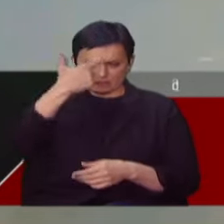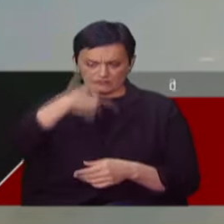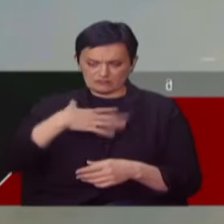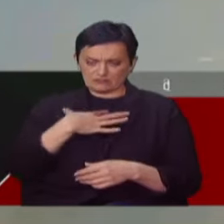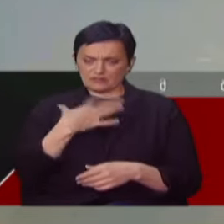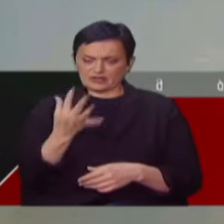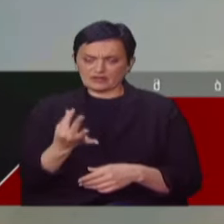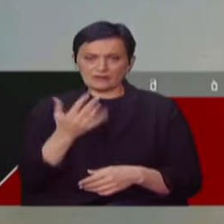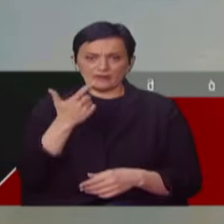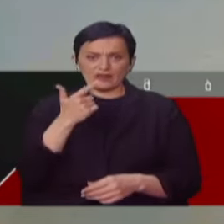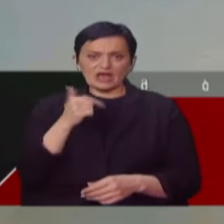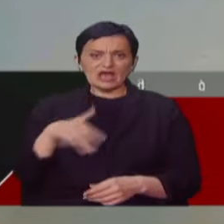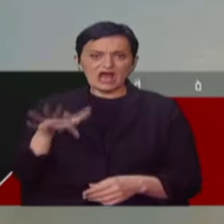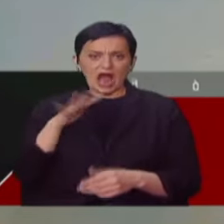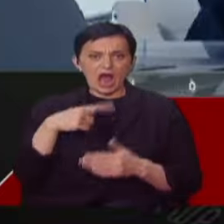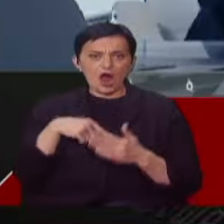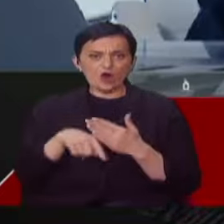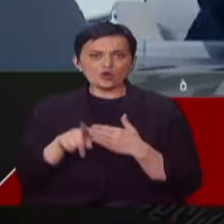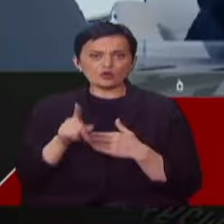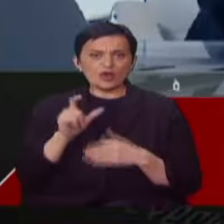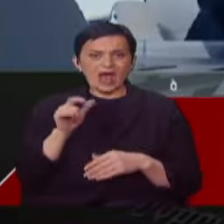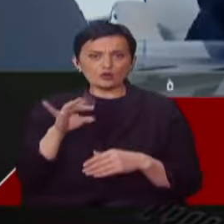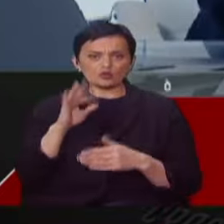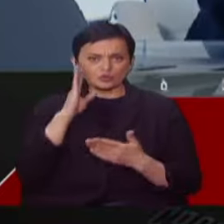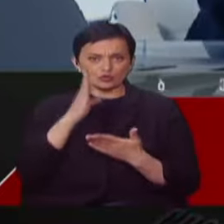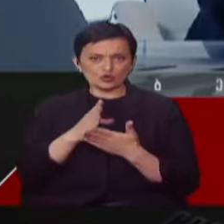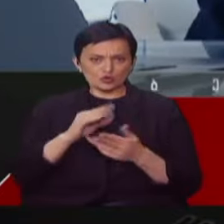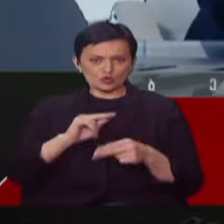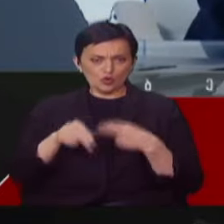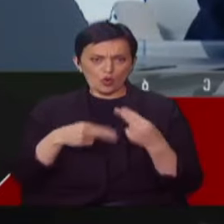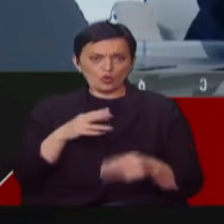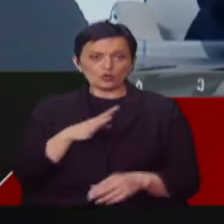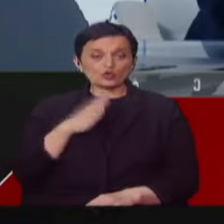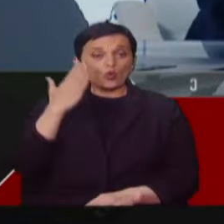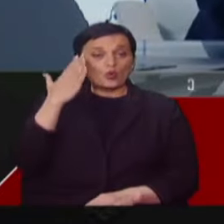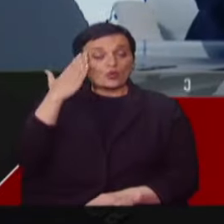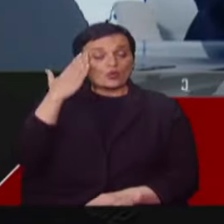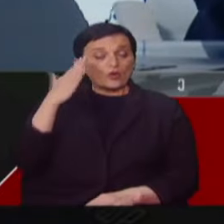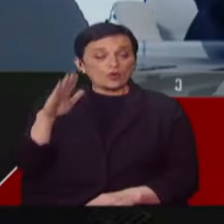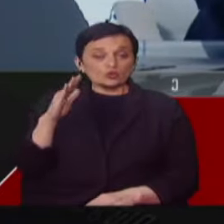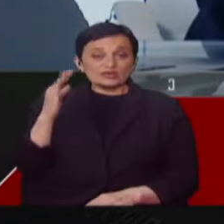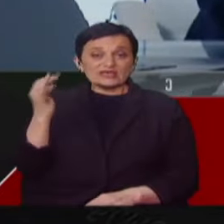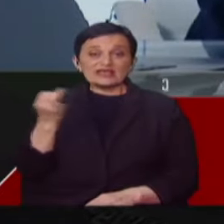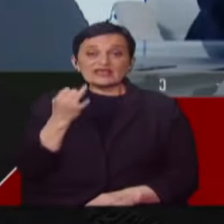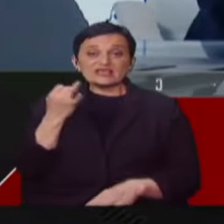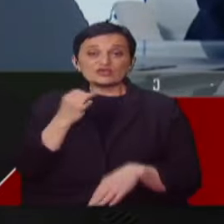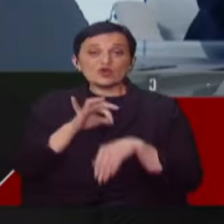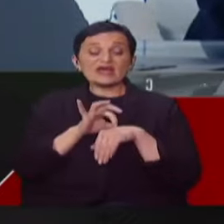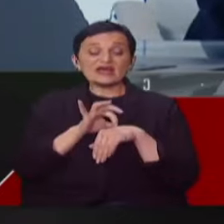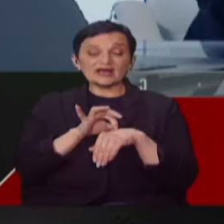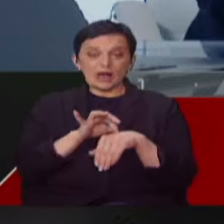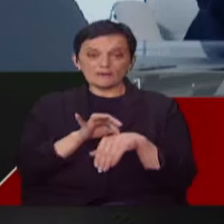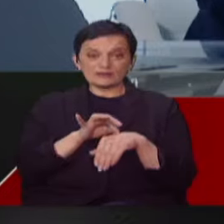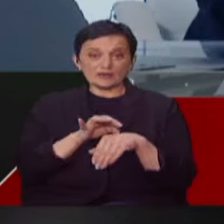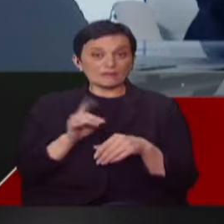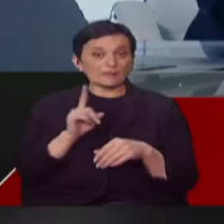როგორც გაეროს მიერ, ასევე ეუთოს მიერ პირდაპირი კონტრაქტი მქონდა. უცხოური ინტერესების გამტარი აი ამ სიტყვა.